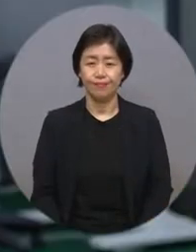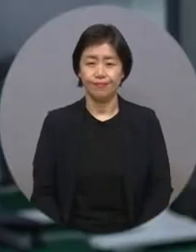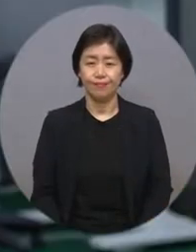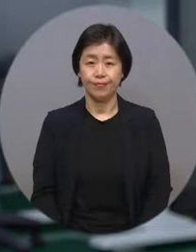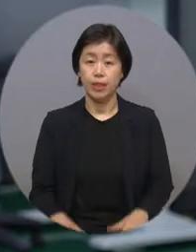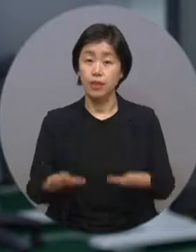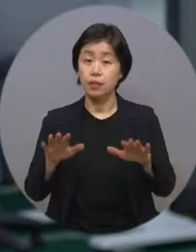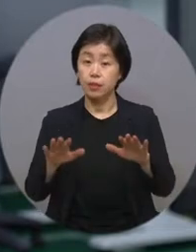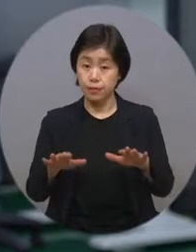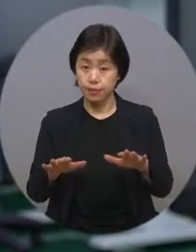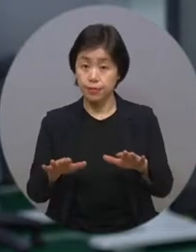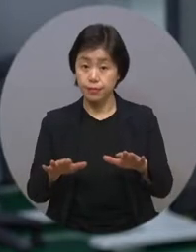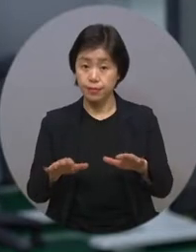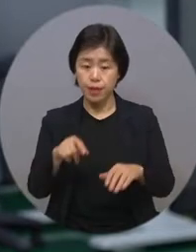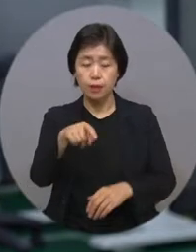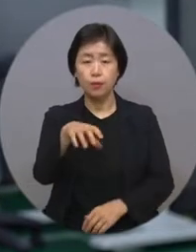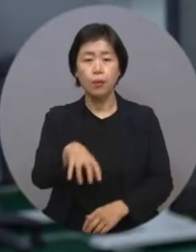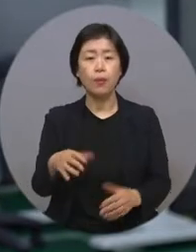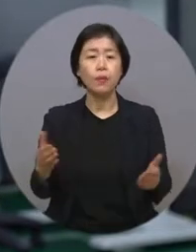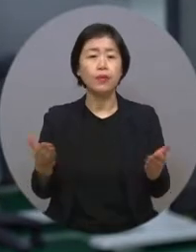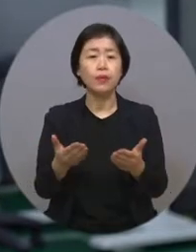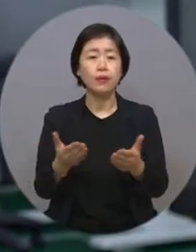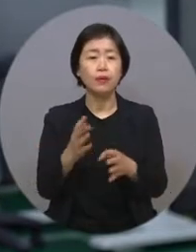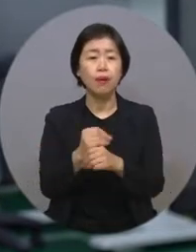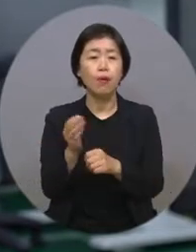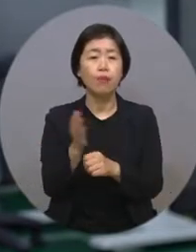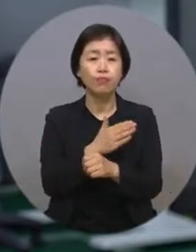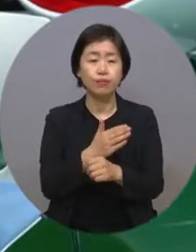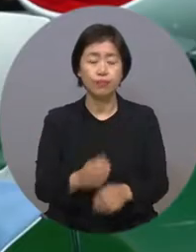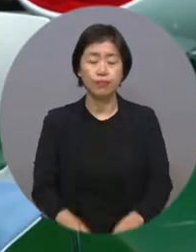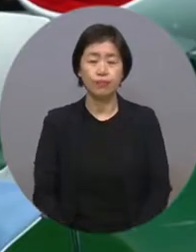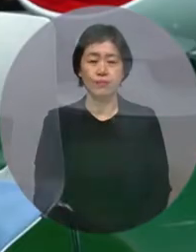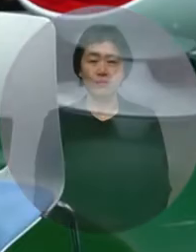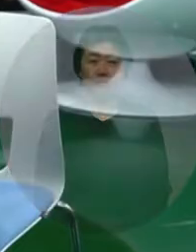그러면 지금 도대체 근무하신 기간이 어느 정도 되시는 거세요?